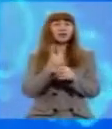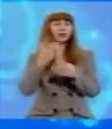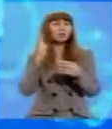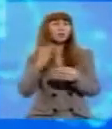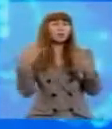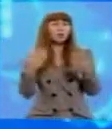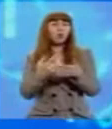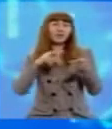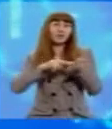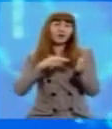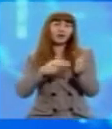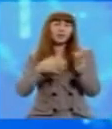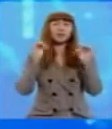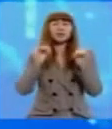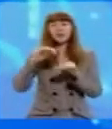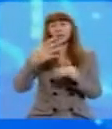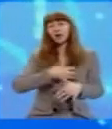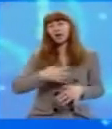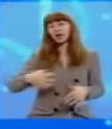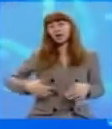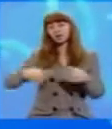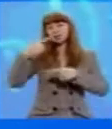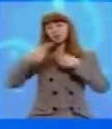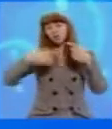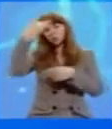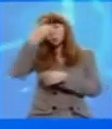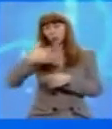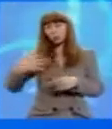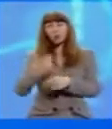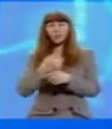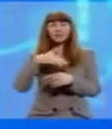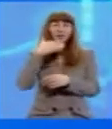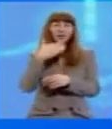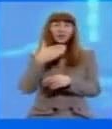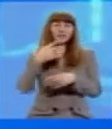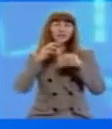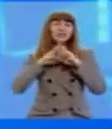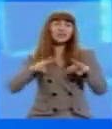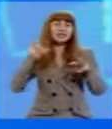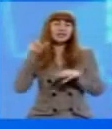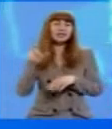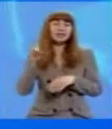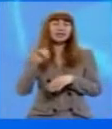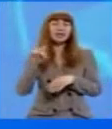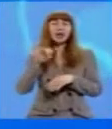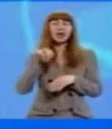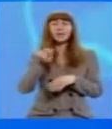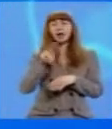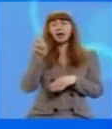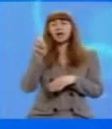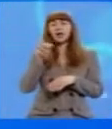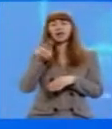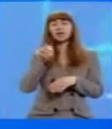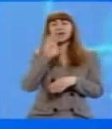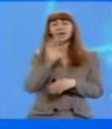есепті кездесу кезінде айтты. Қазақстан телерадио корпорациясының ішінен құрылатын Абай ТВ көрерменге ертеңнен бастап жол тартады.